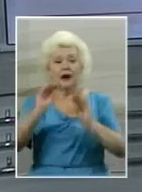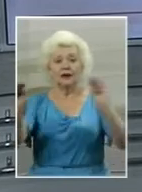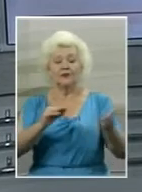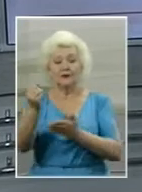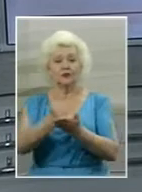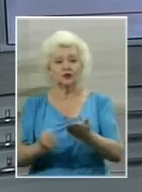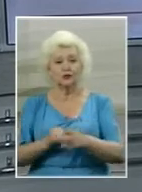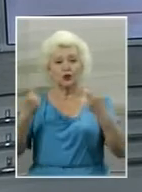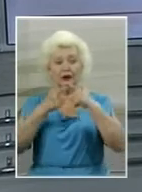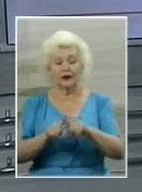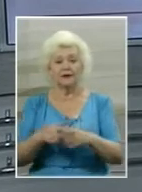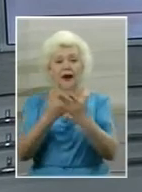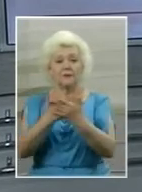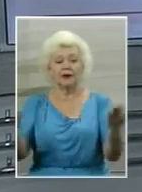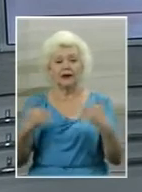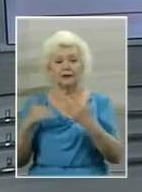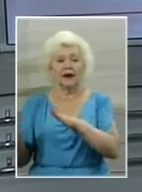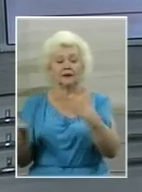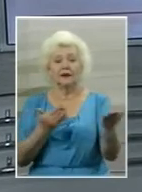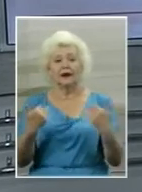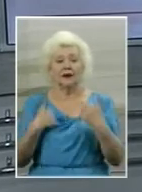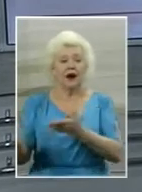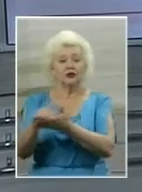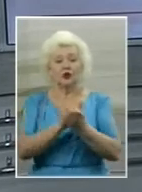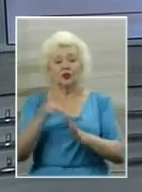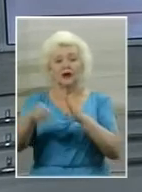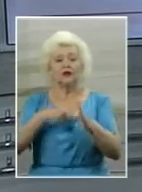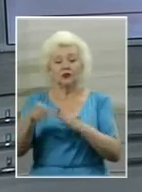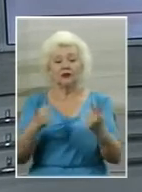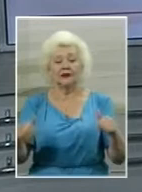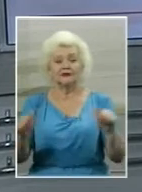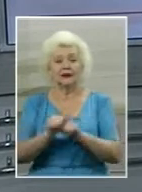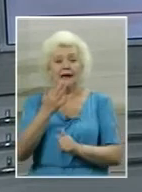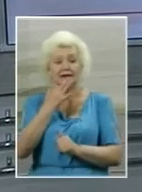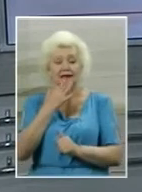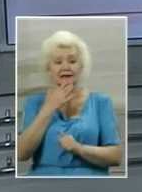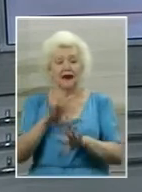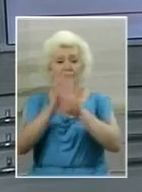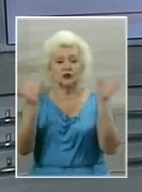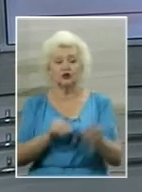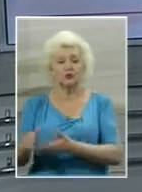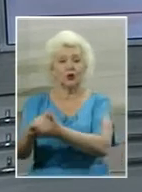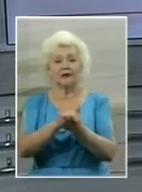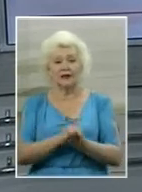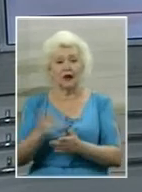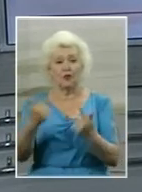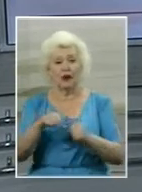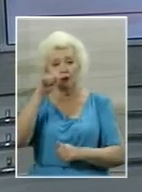та техніки. Матеріал нам надали наші колеги з Донецької філії Національної суспільної телекомпанії України.